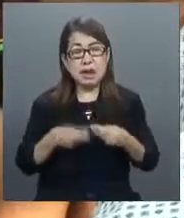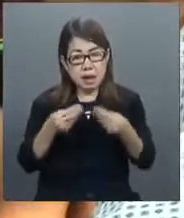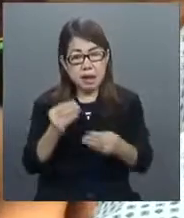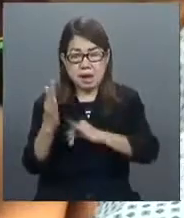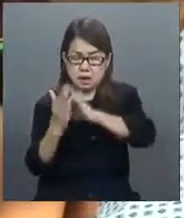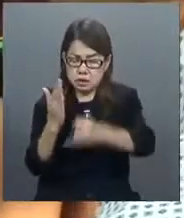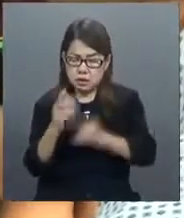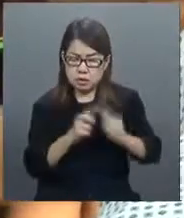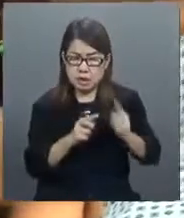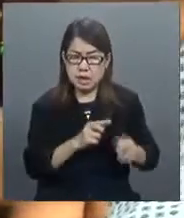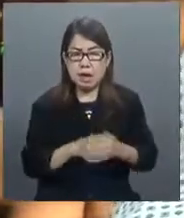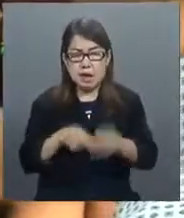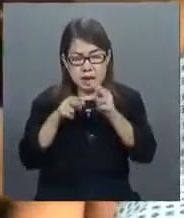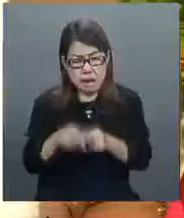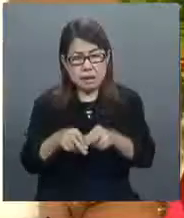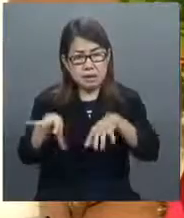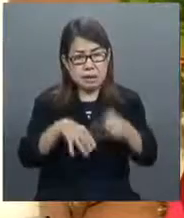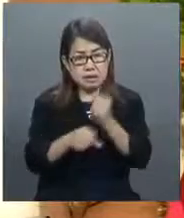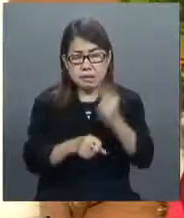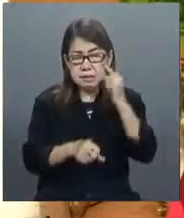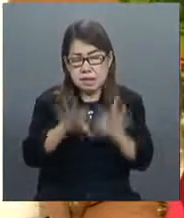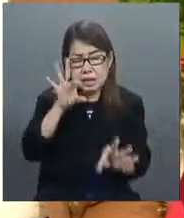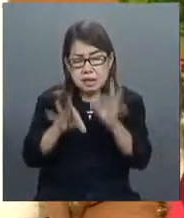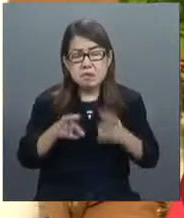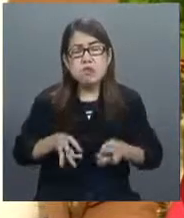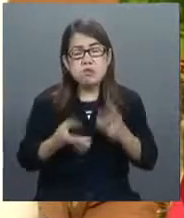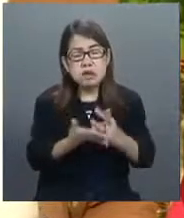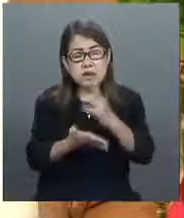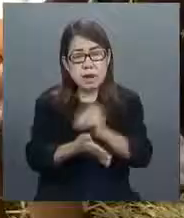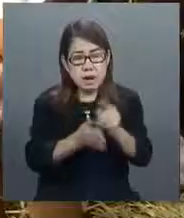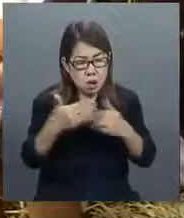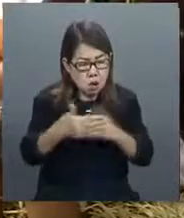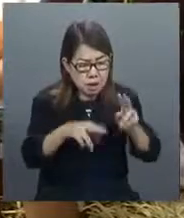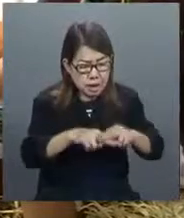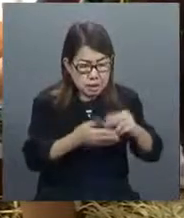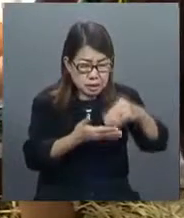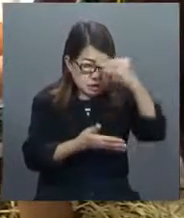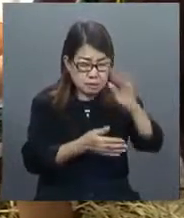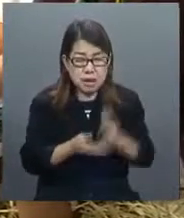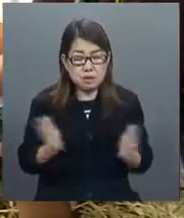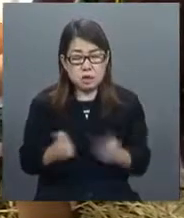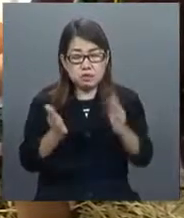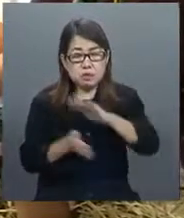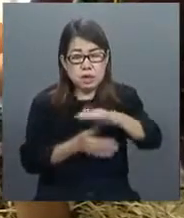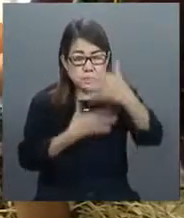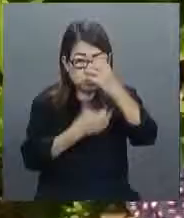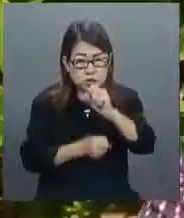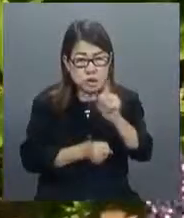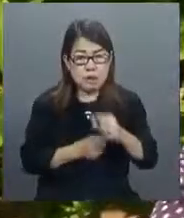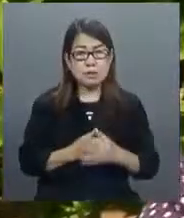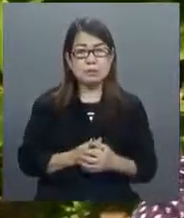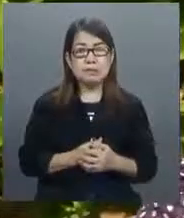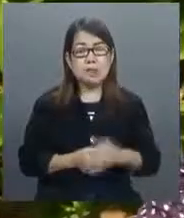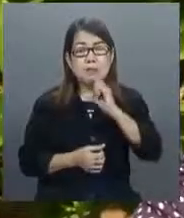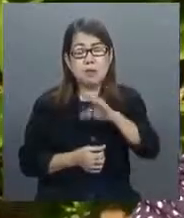สามารถจัดการศึกษาทางเลือกได้เพื่อส่งเสริมให้เด็กได้เรียนรู้ในสิ่งที่ตัวเองสนใจ โอ้เด็กๆเราก็ไป